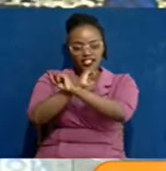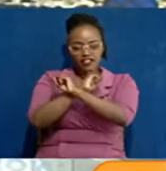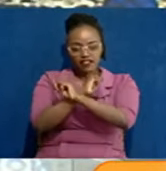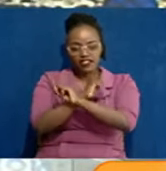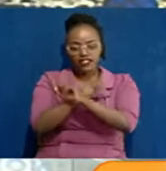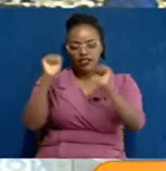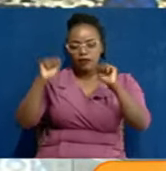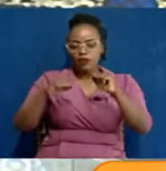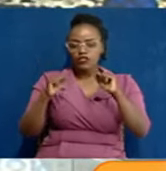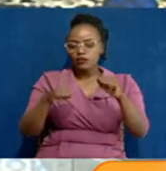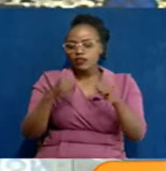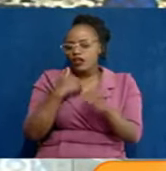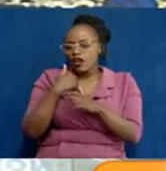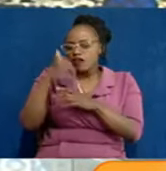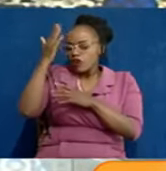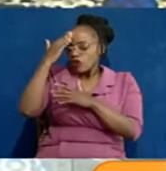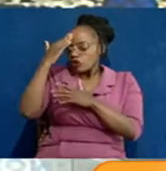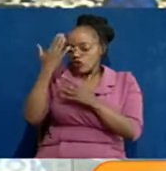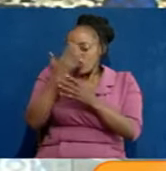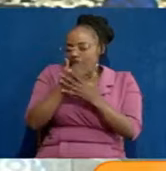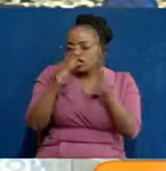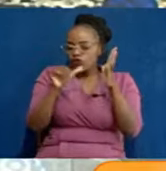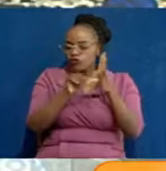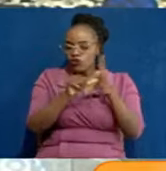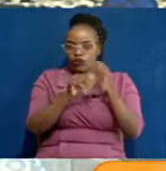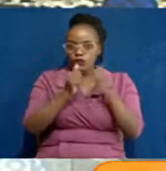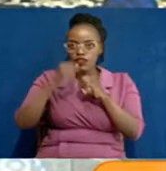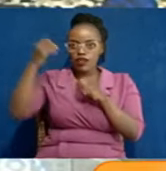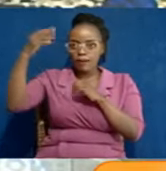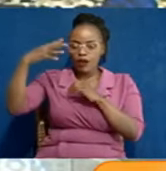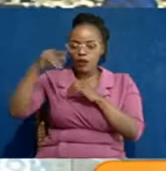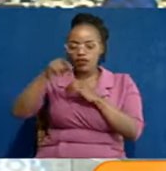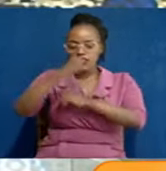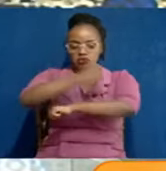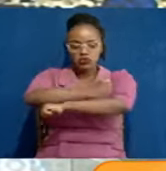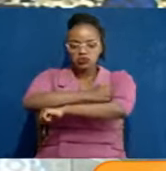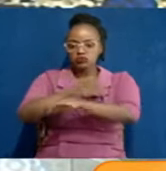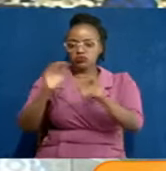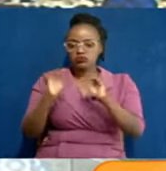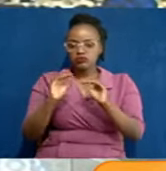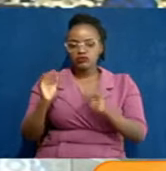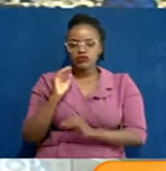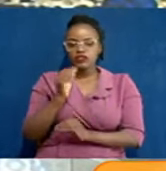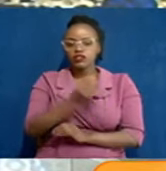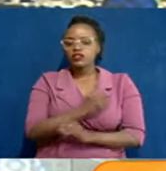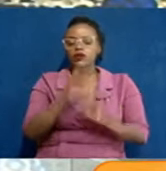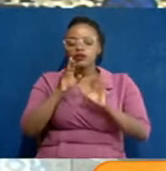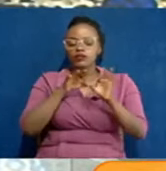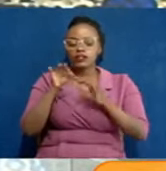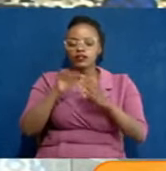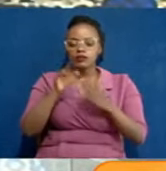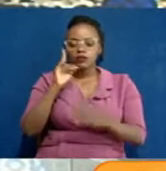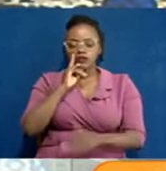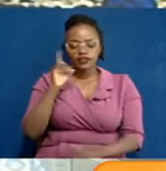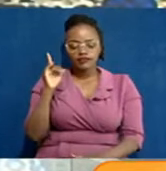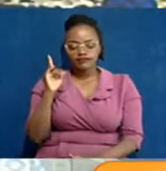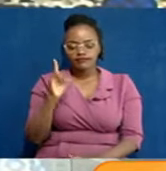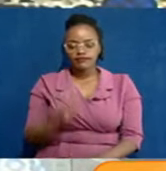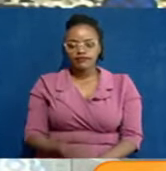na uwezekano wa kufahamu kuhusu itilafu ya umeme katika shule hiyo. Mwanahabari wetu Seth Olale anaarifu